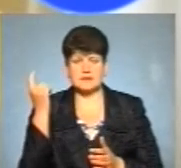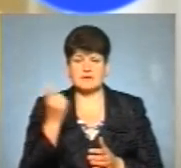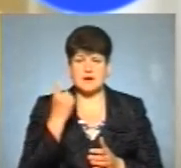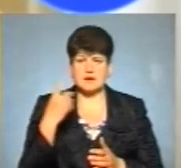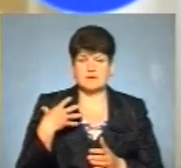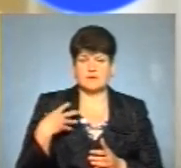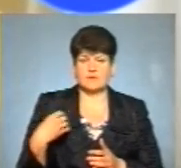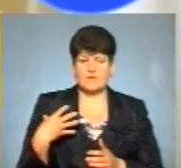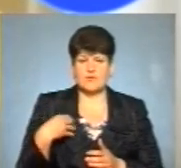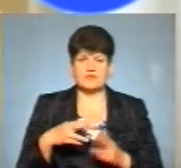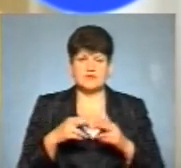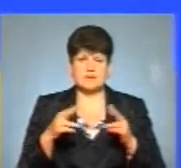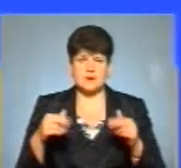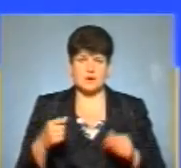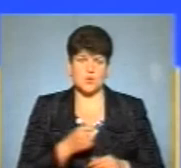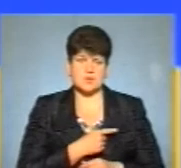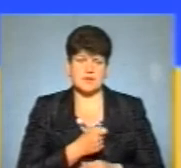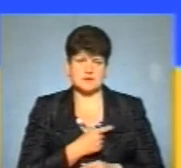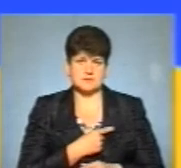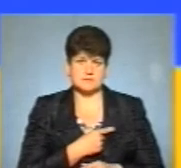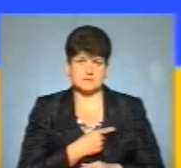Львова, Дніпра та Одеси.